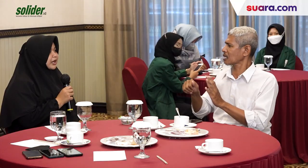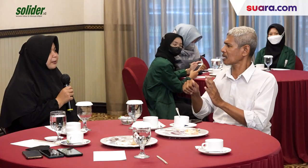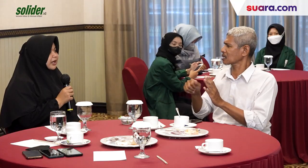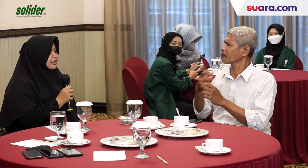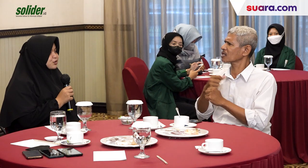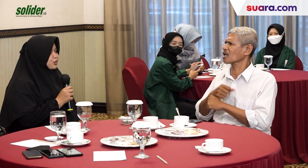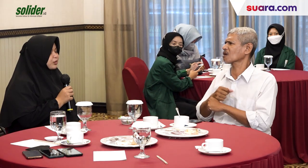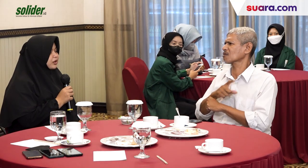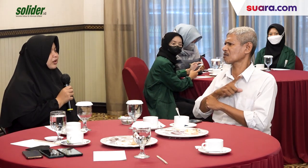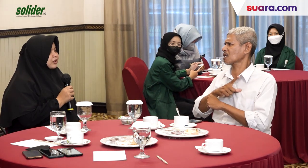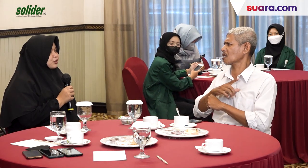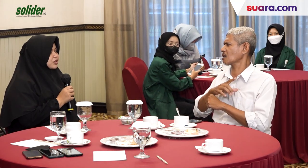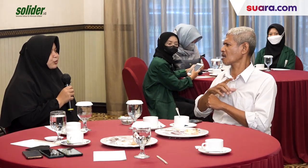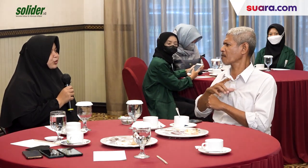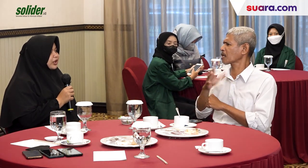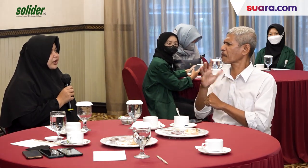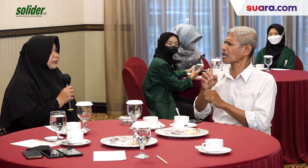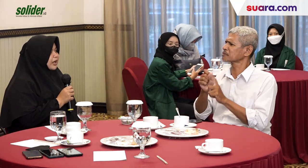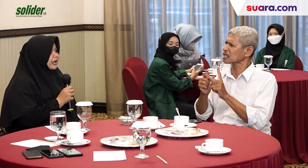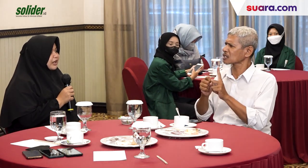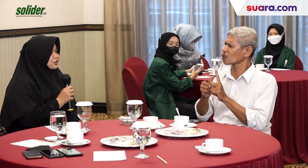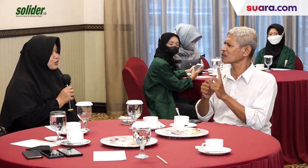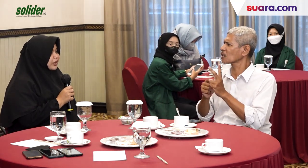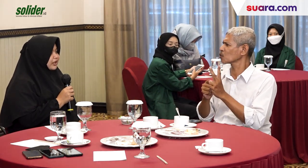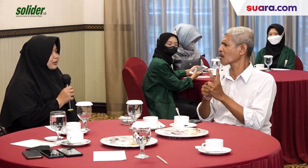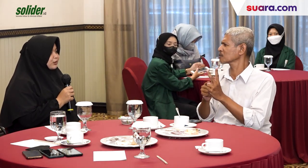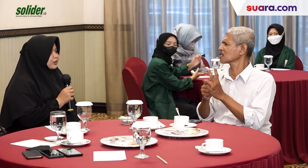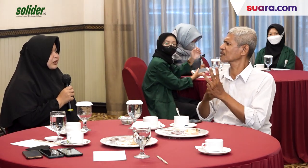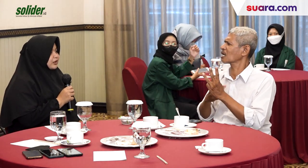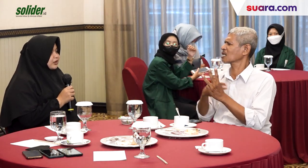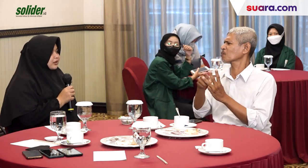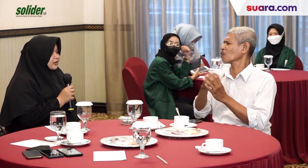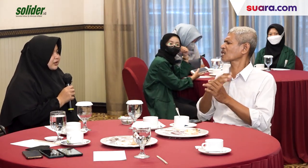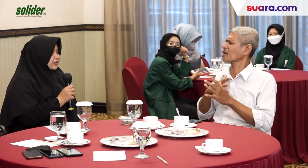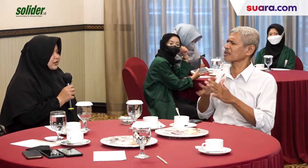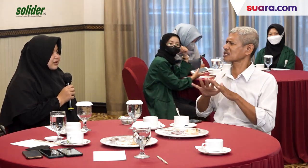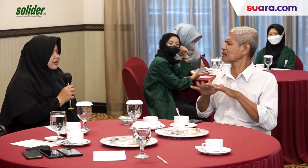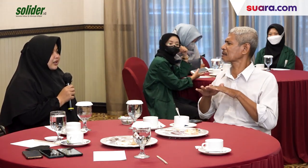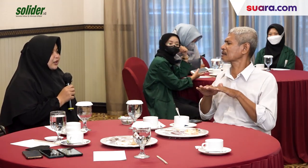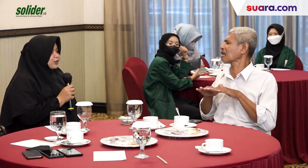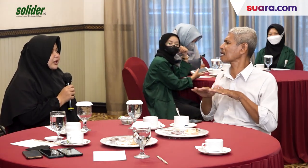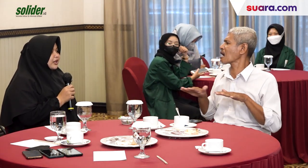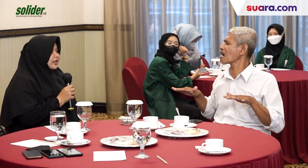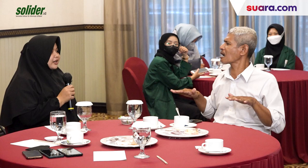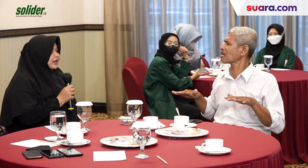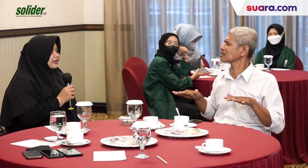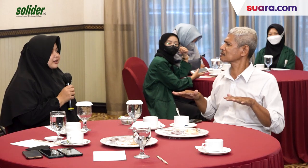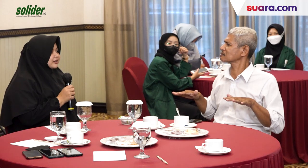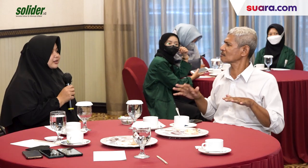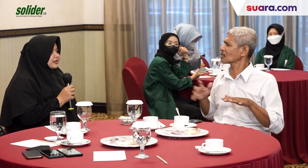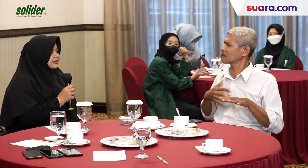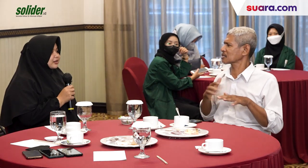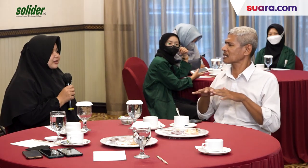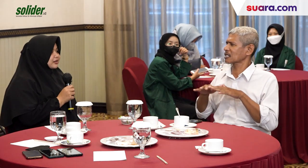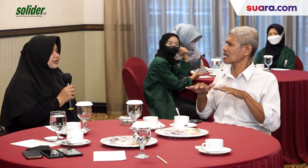mudah jika berhadapan langsung terus kemudian dipanggil langsung kayak gitu Hai Nah itu kadang-kadang eh